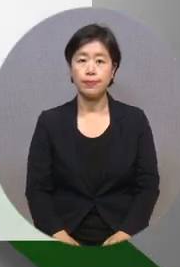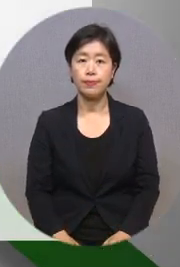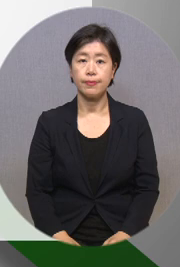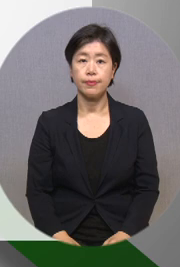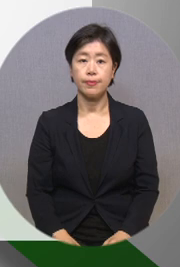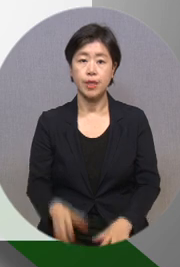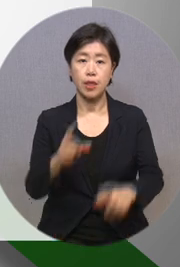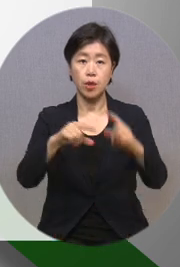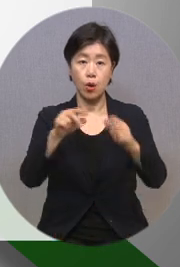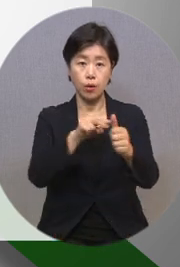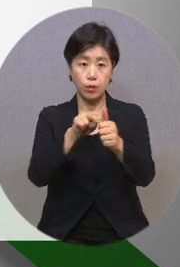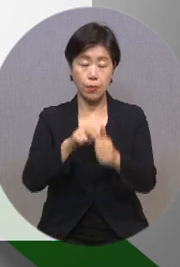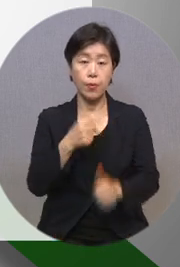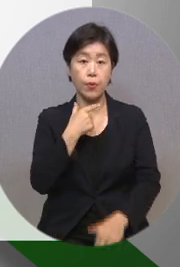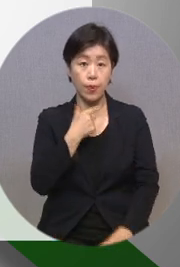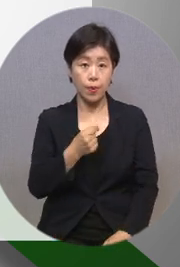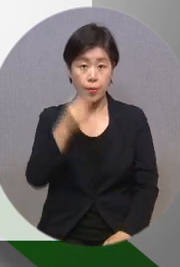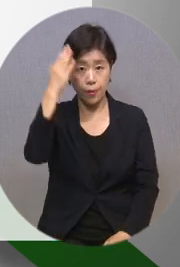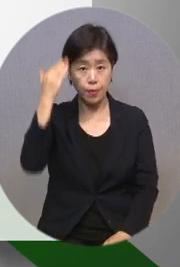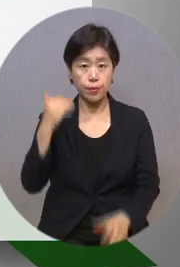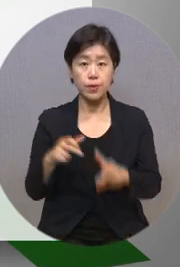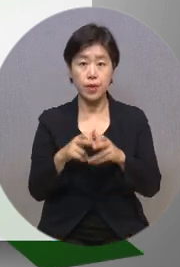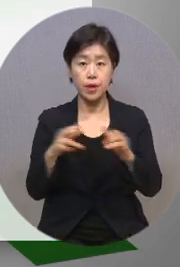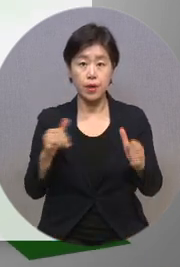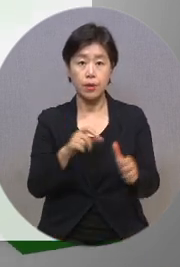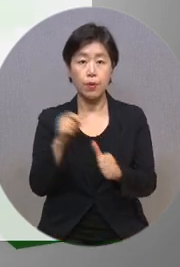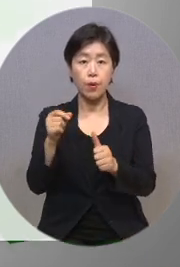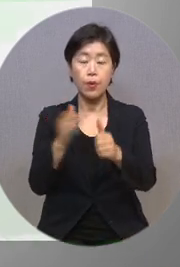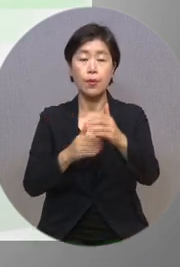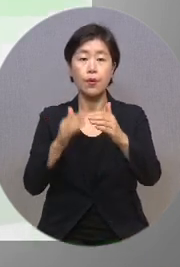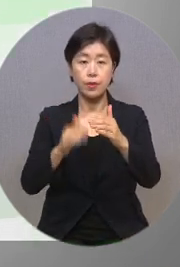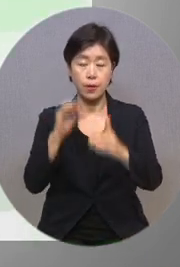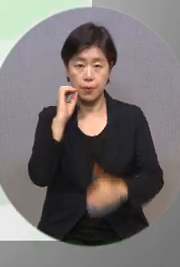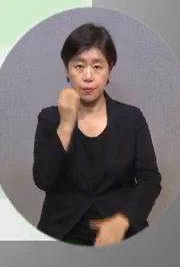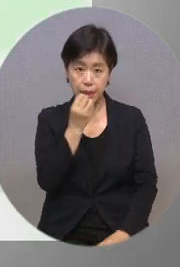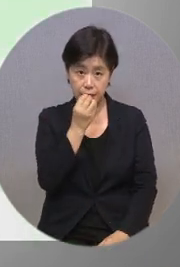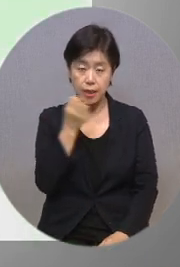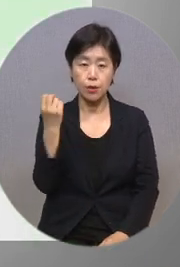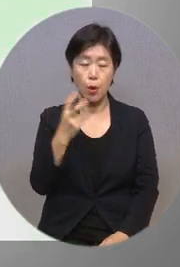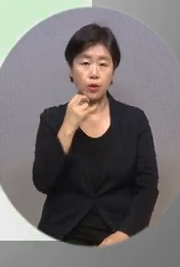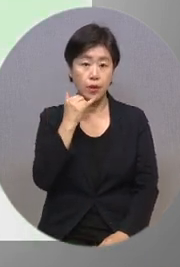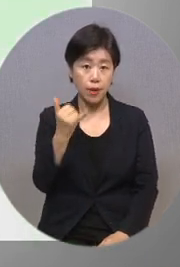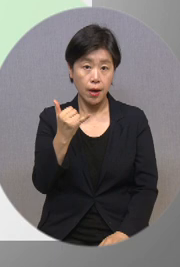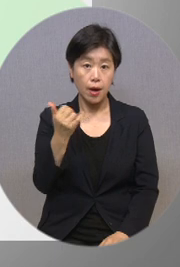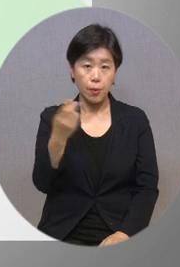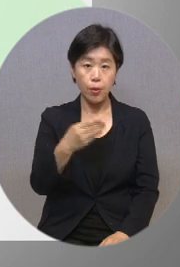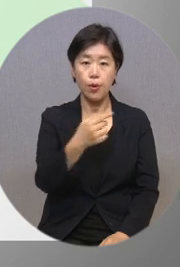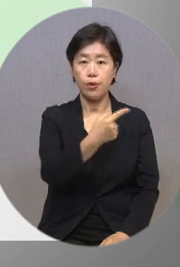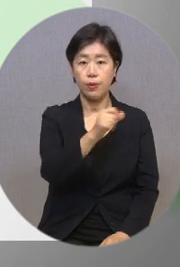더 자세한 입사 지원과 문의사항은 한국장애인고용공단 누리집이나 국번